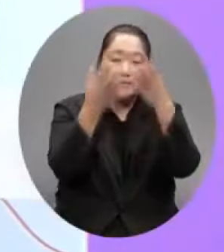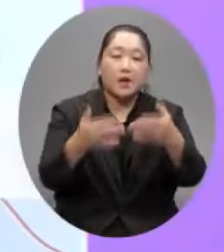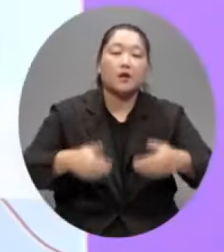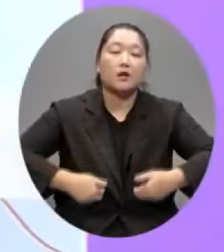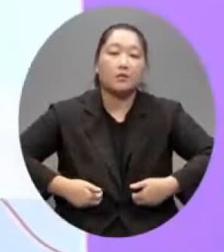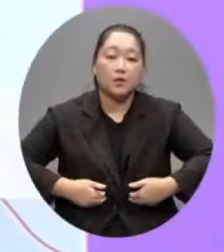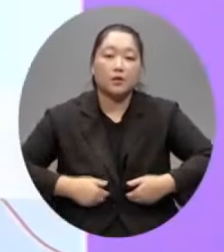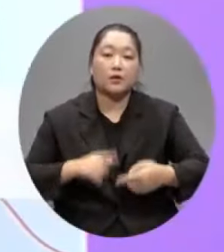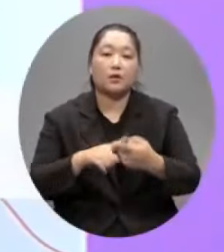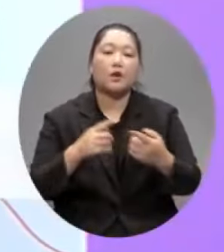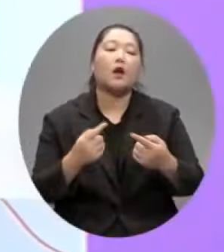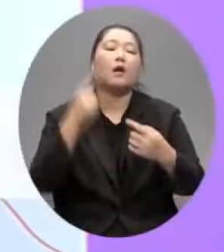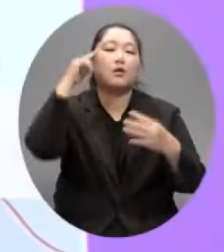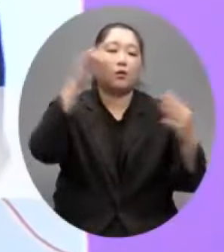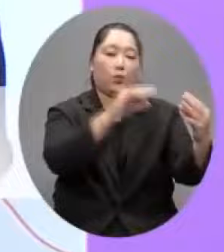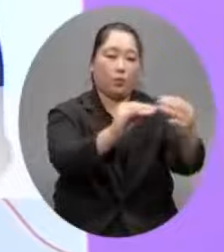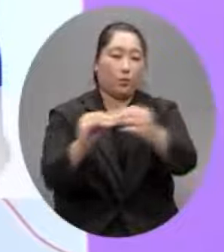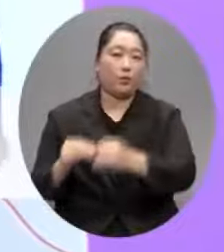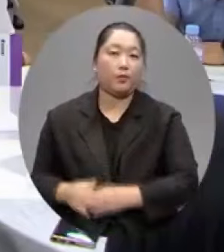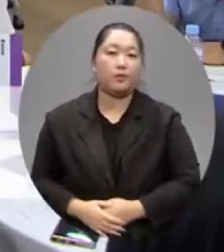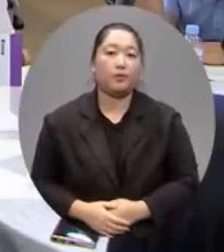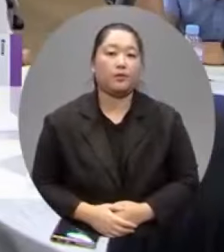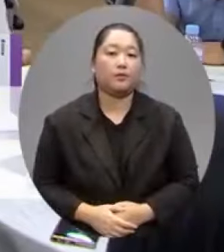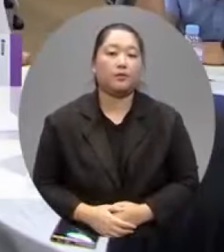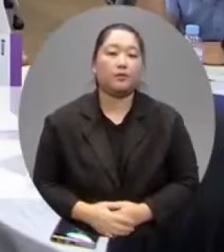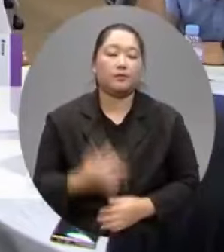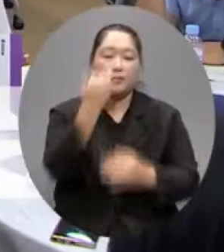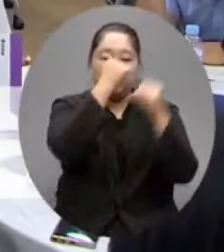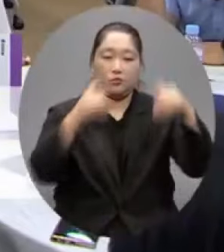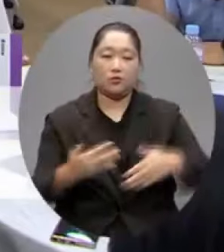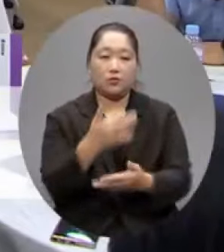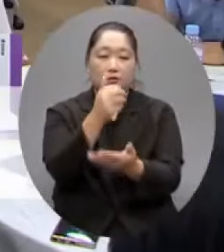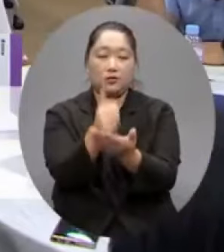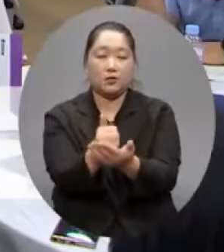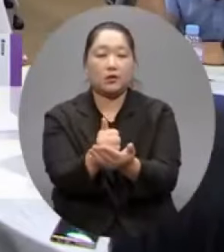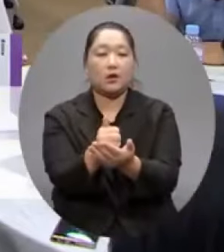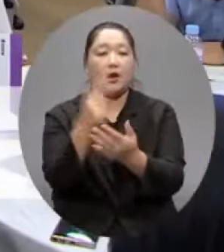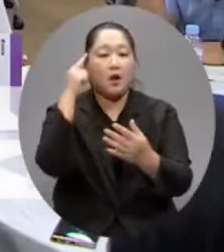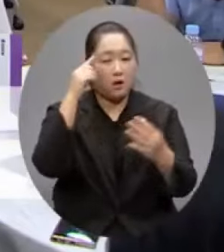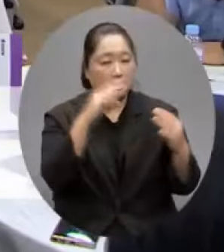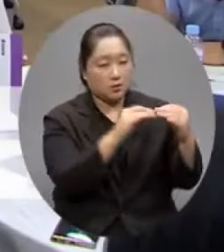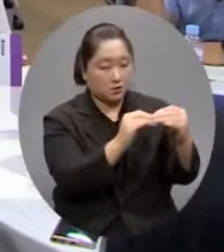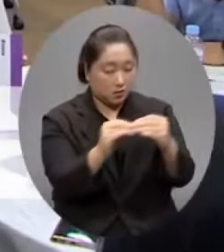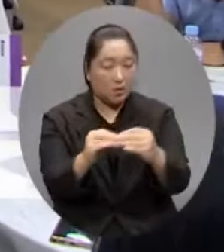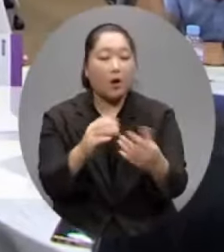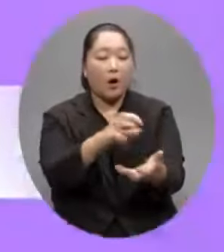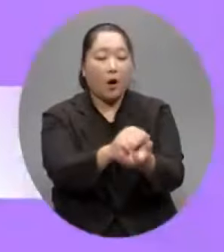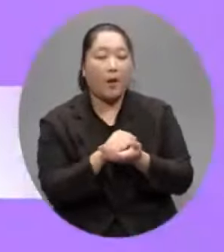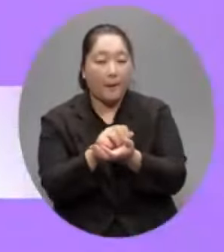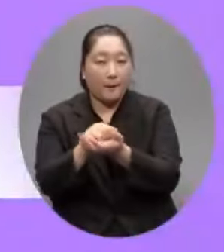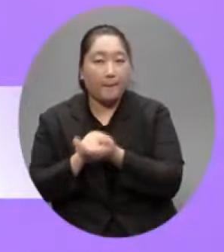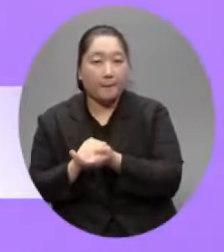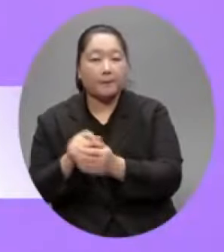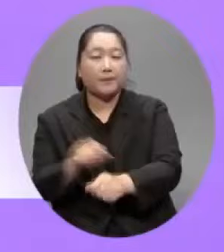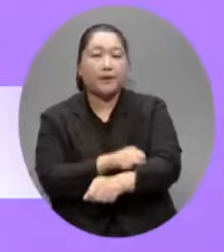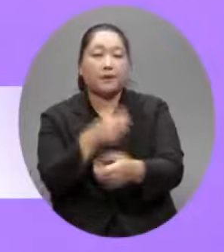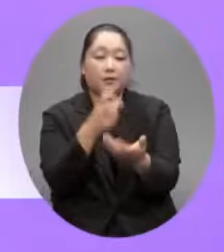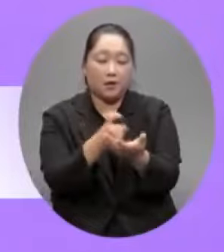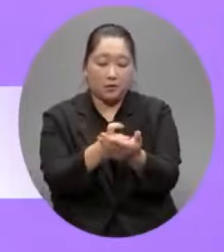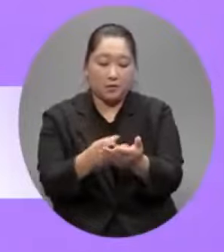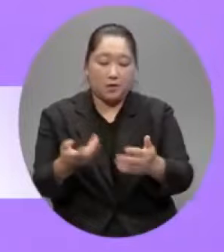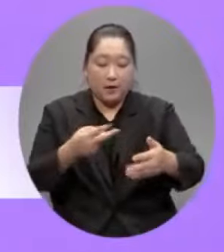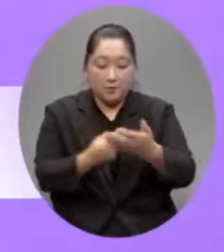필요성 등의 한 목소리를 냈습니다. 김영환 충북지사는 의견을 길잡이 삼아 특별법의 내실을 다질 수